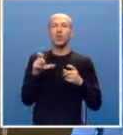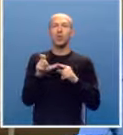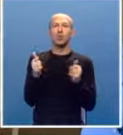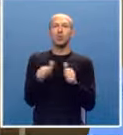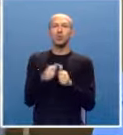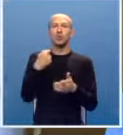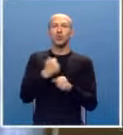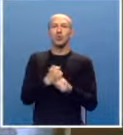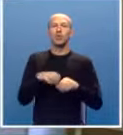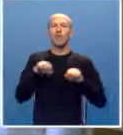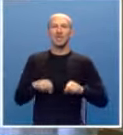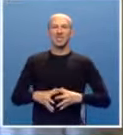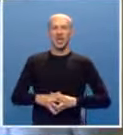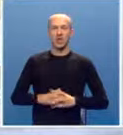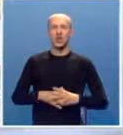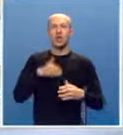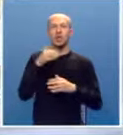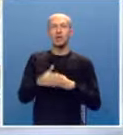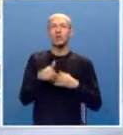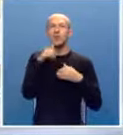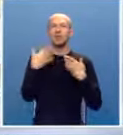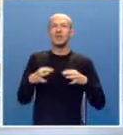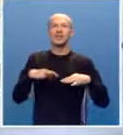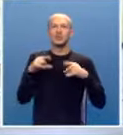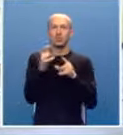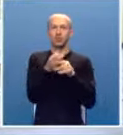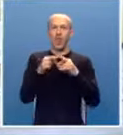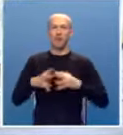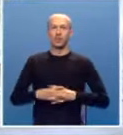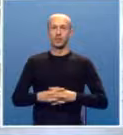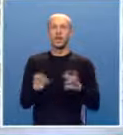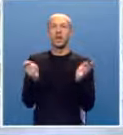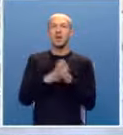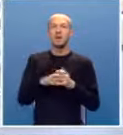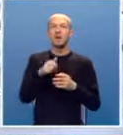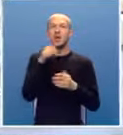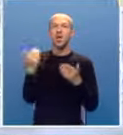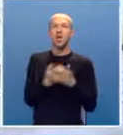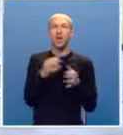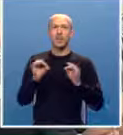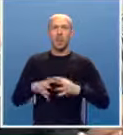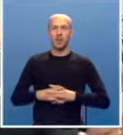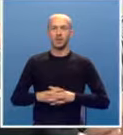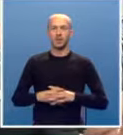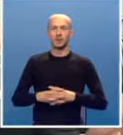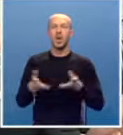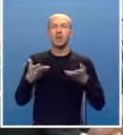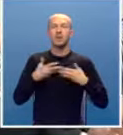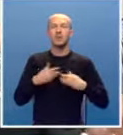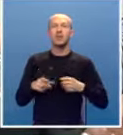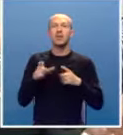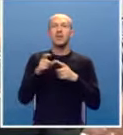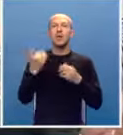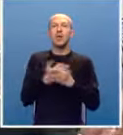finansijsku pomoć republičkih vlasti unaprijedio pružanje zdravstvenih usluga. Nabavljena je i nova oprema. Dobili smo